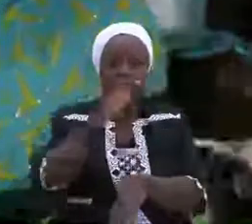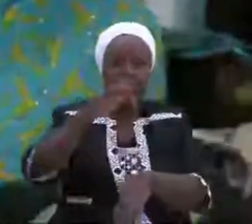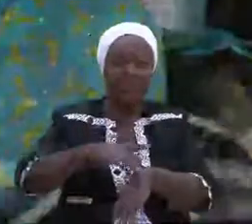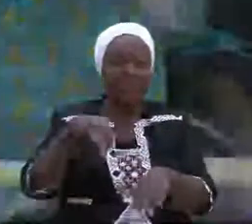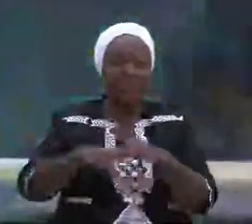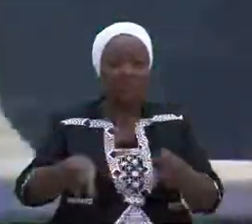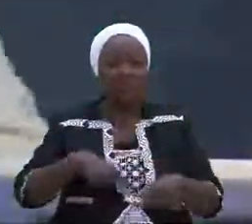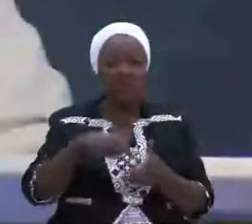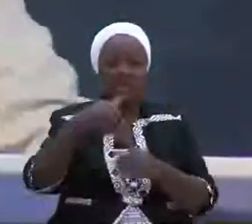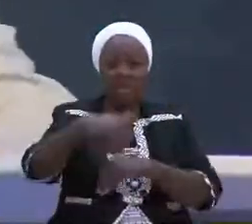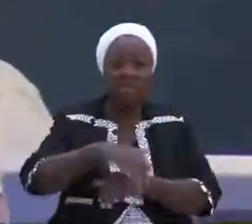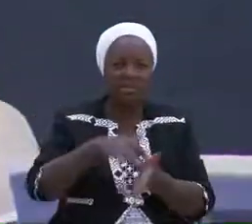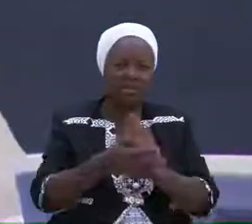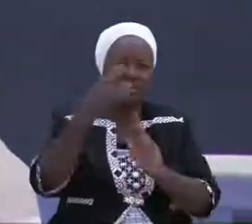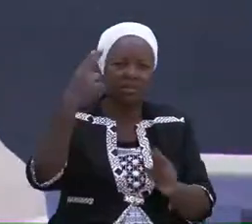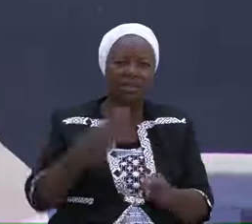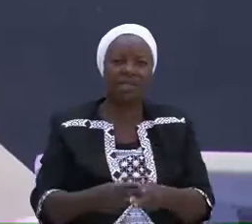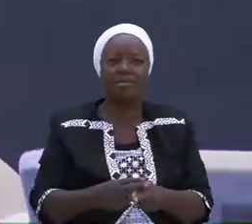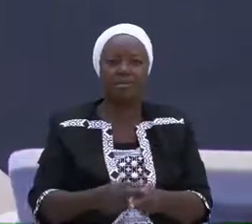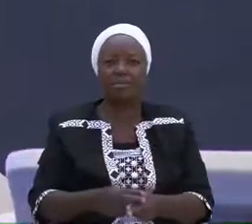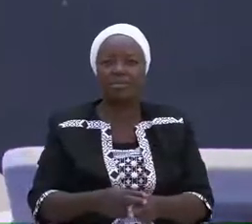son effet dans ta vie au nom de Jésus.